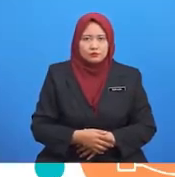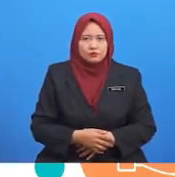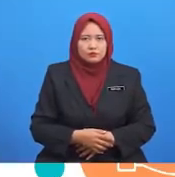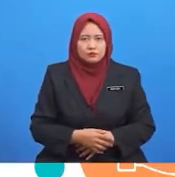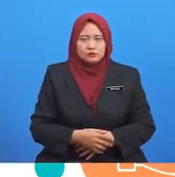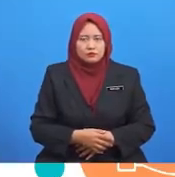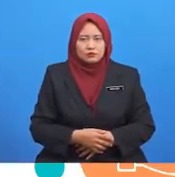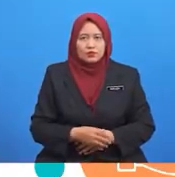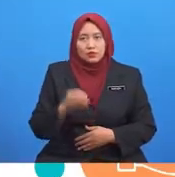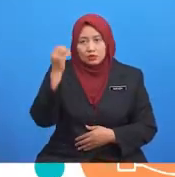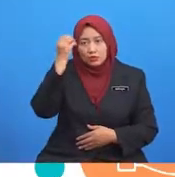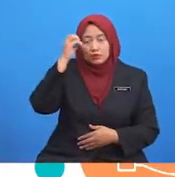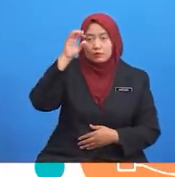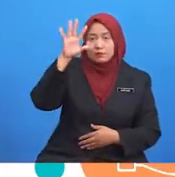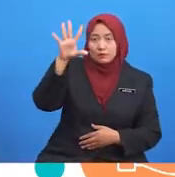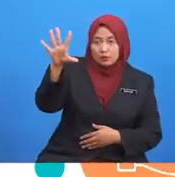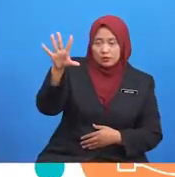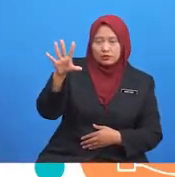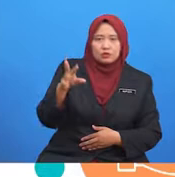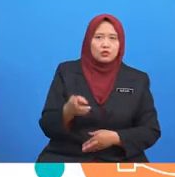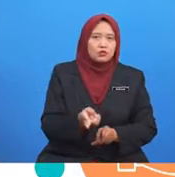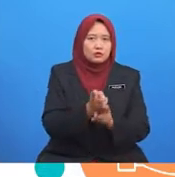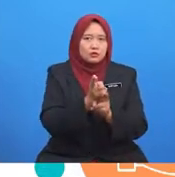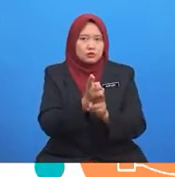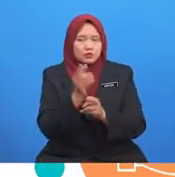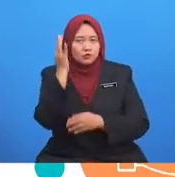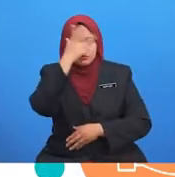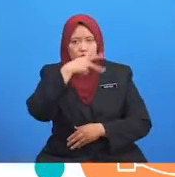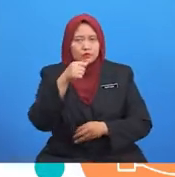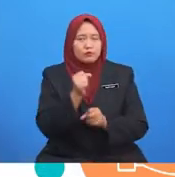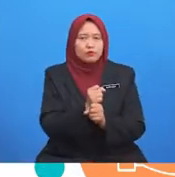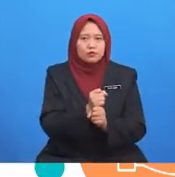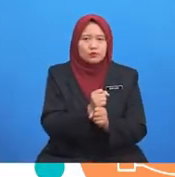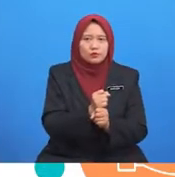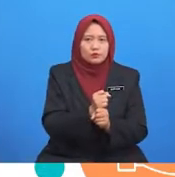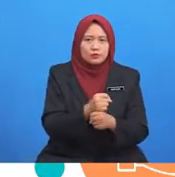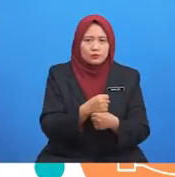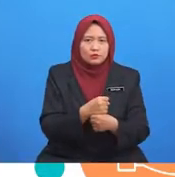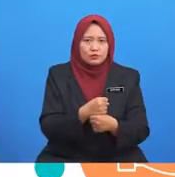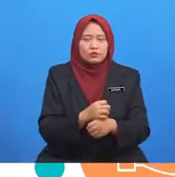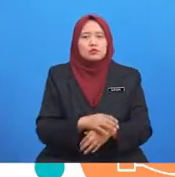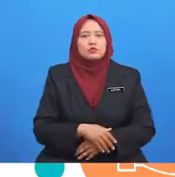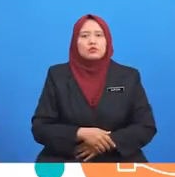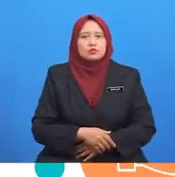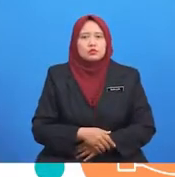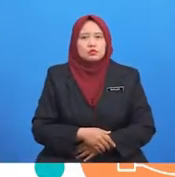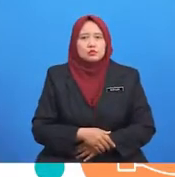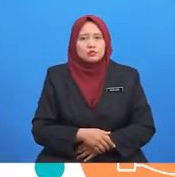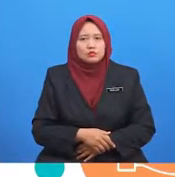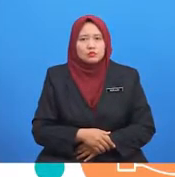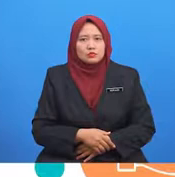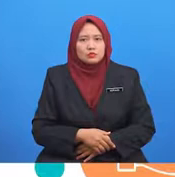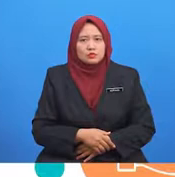rupa bentuk daripada gabungan bentuk yang telah dipilih sehingga